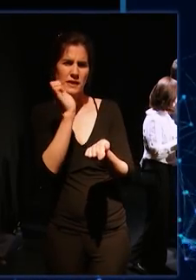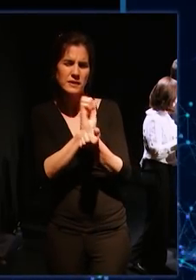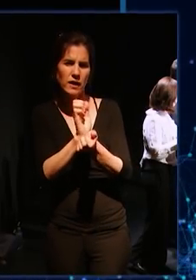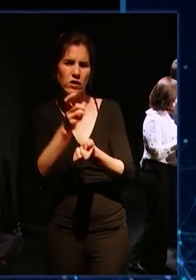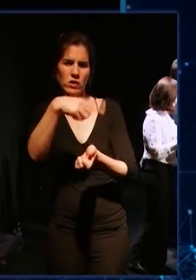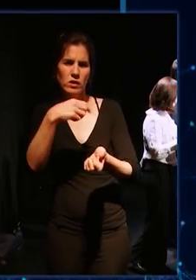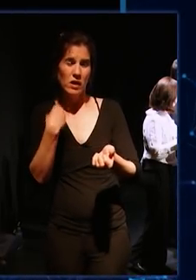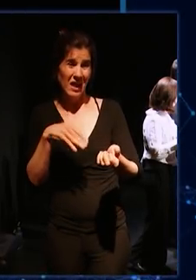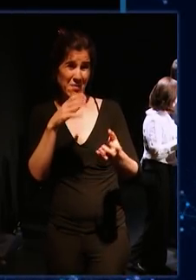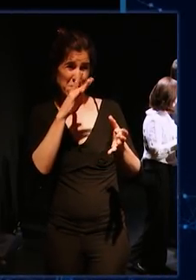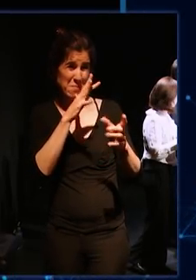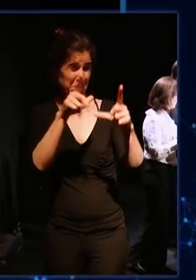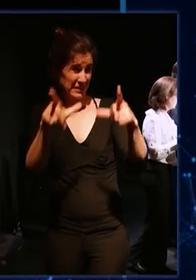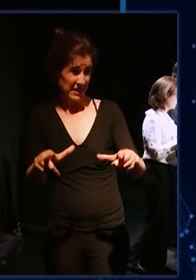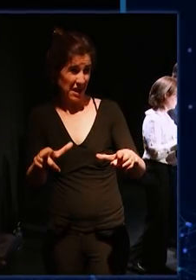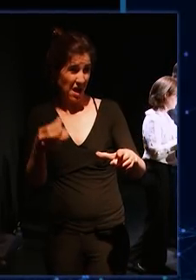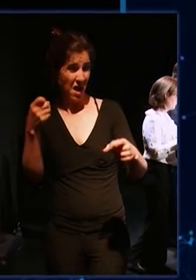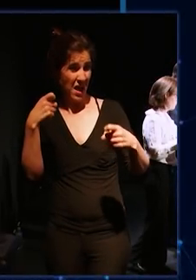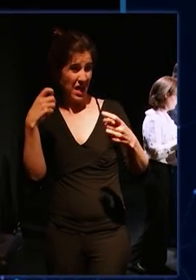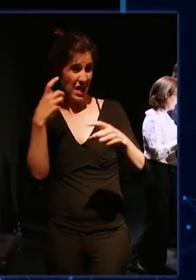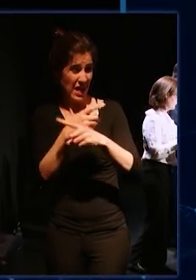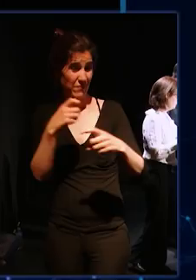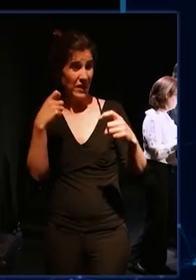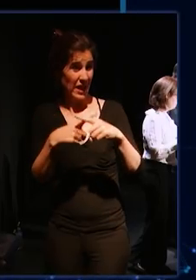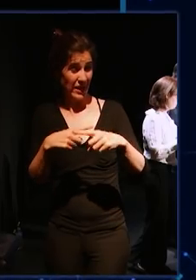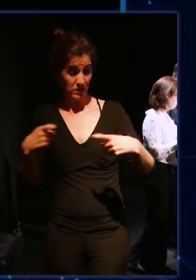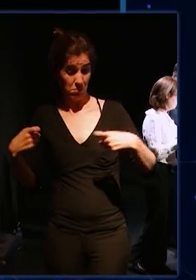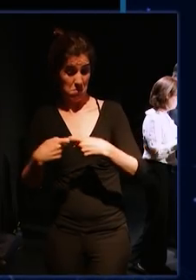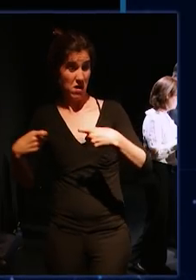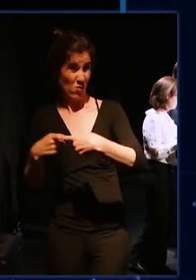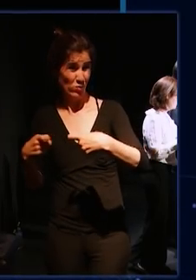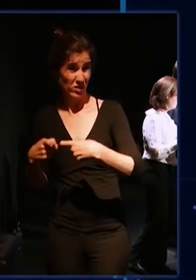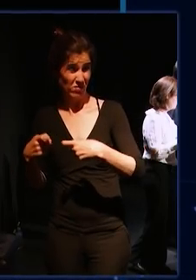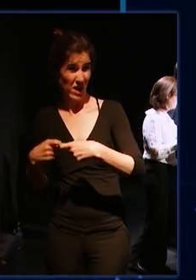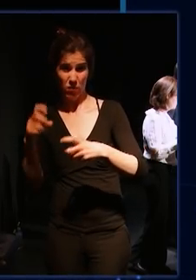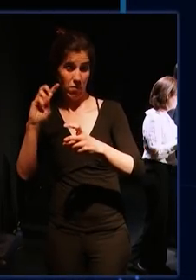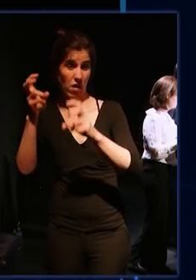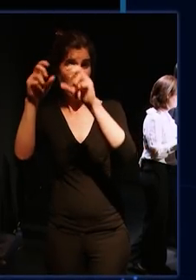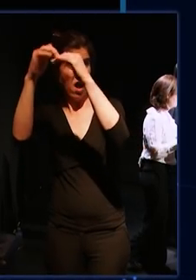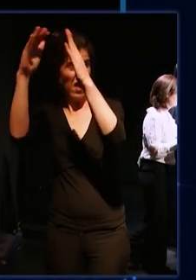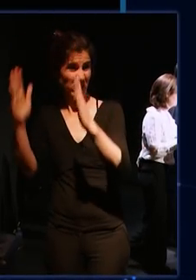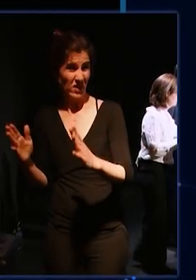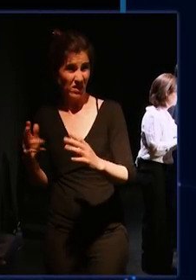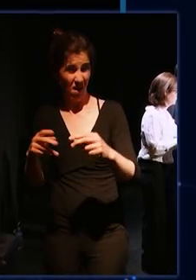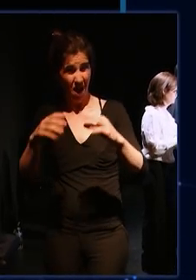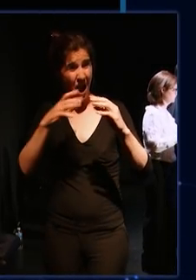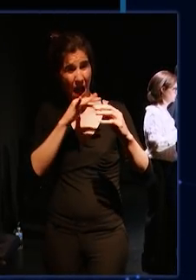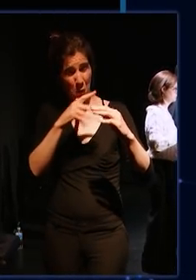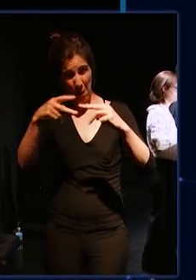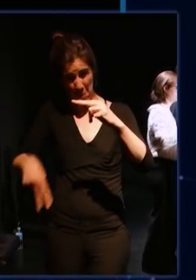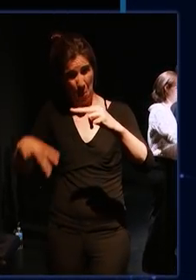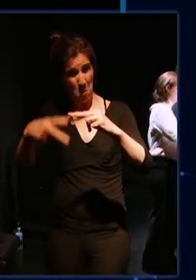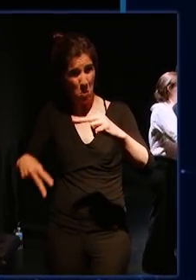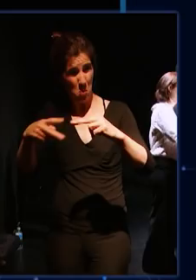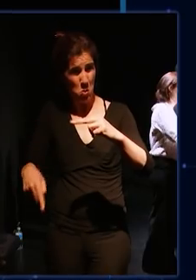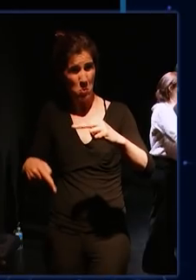que es havia concessionat amb una entitat, la vam recollir amb l'aigua, que perdent aigua va ser una trompada que ens